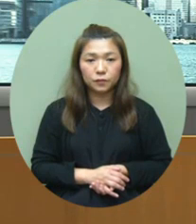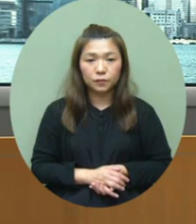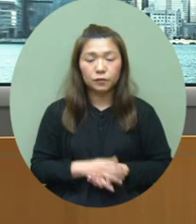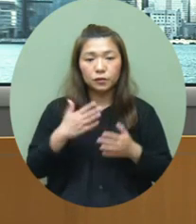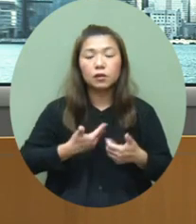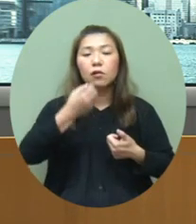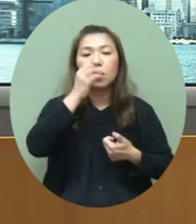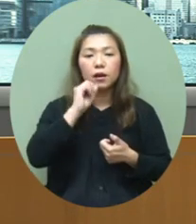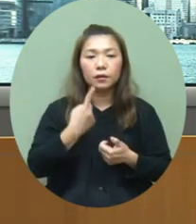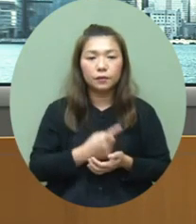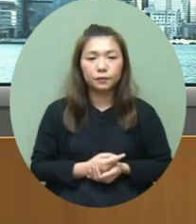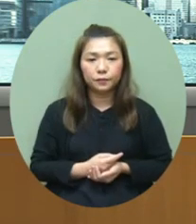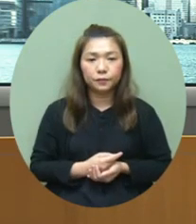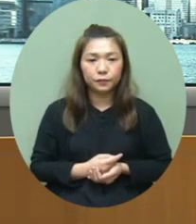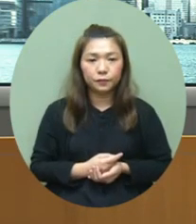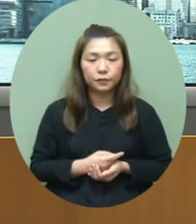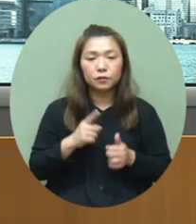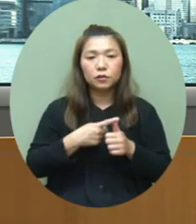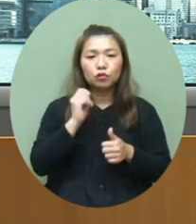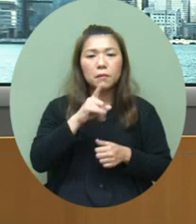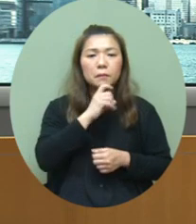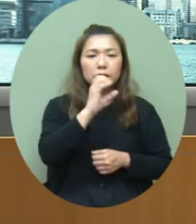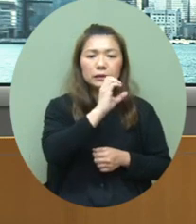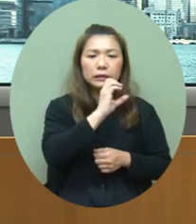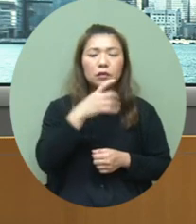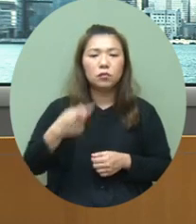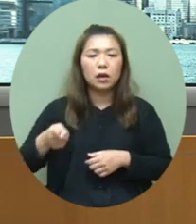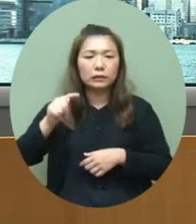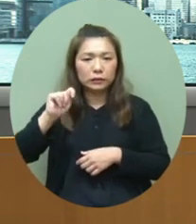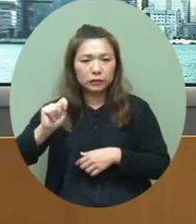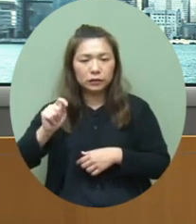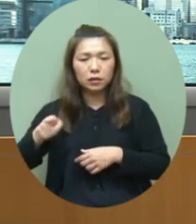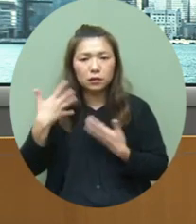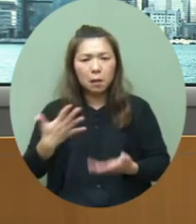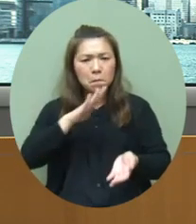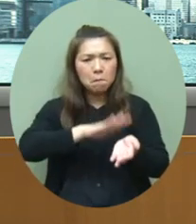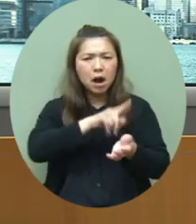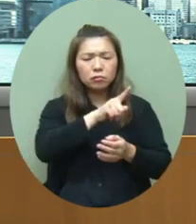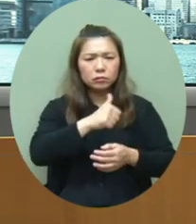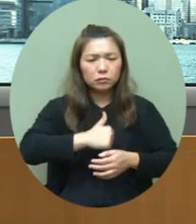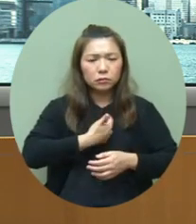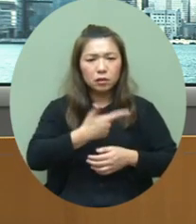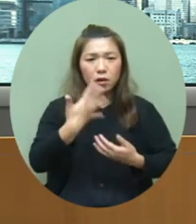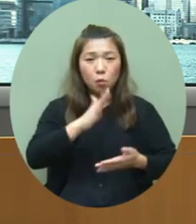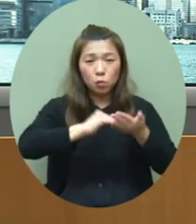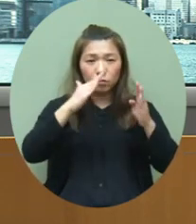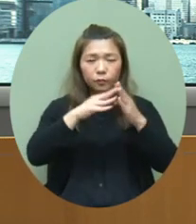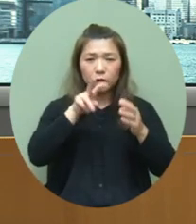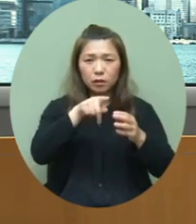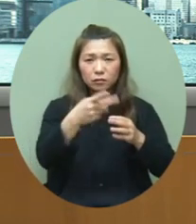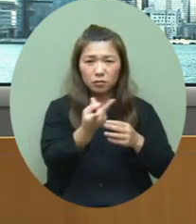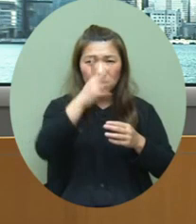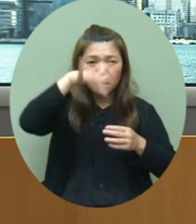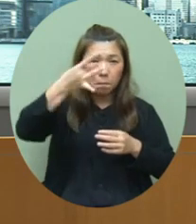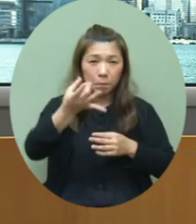你好，香港零一。首先想問問呢個陳國基司長同埋曾國偉司長嗰邊嘅情況啦。想問一下衛生署目前揾唔揾到佢哋嘅源